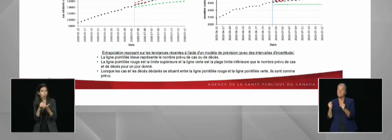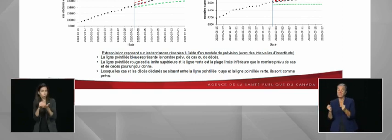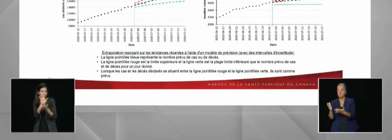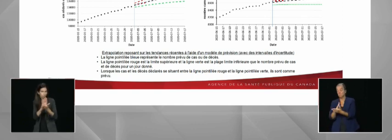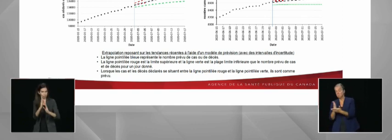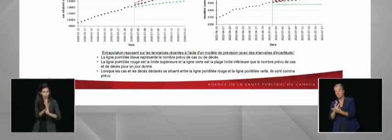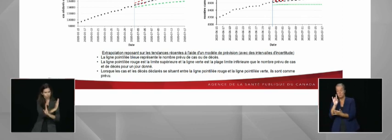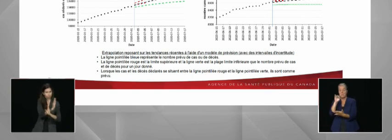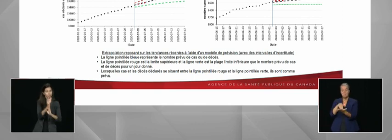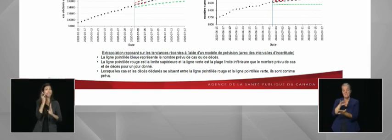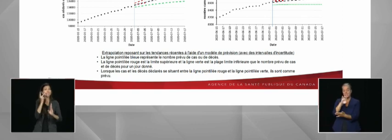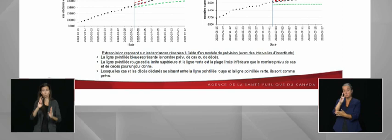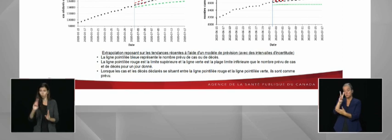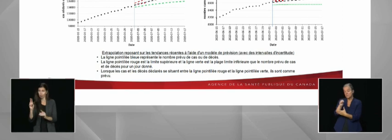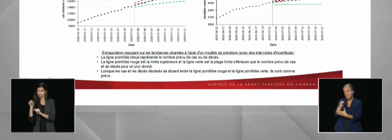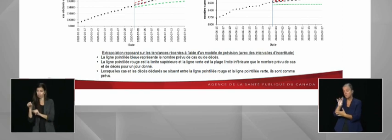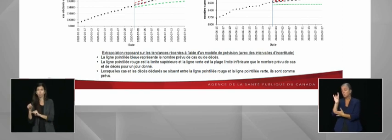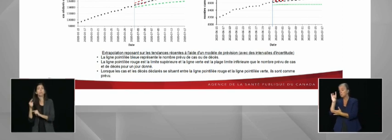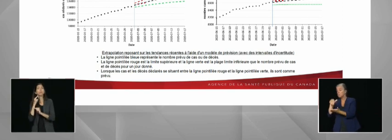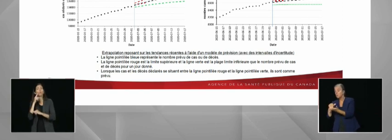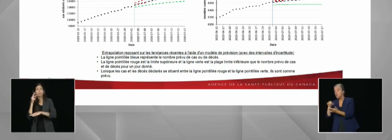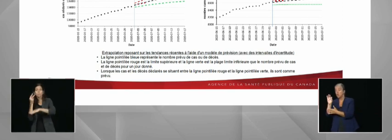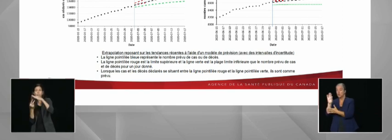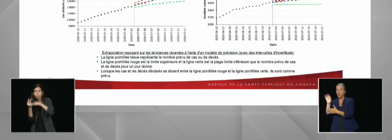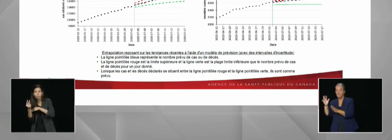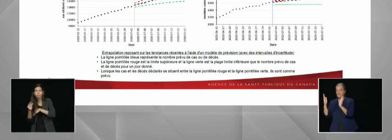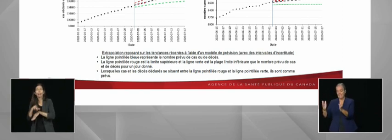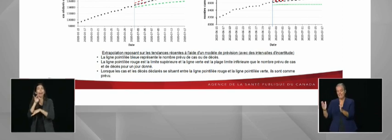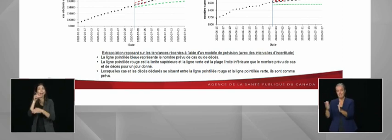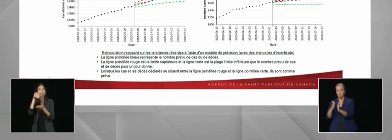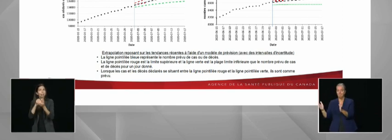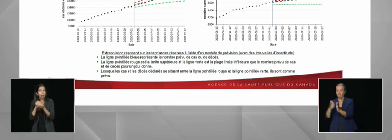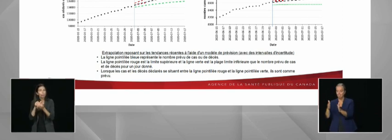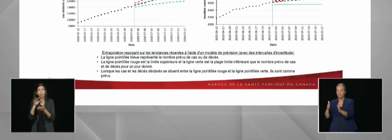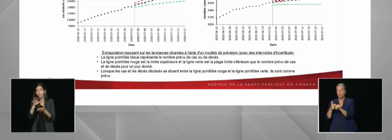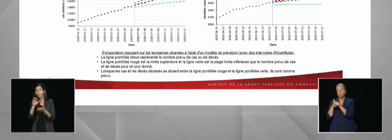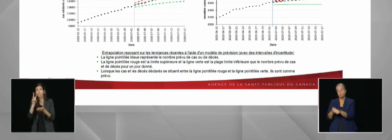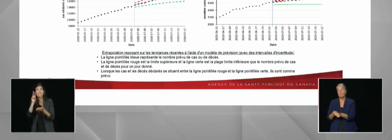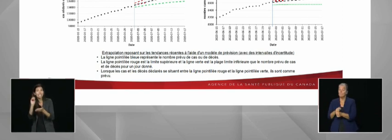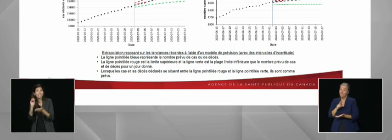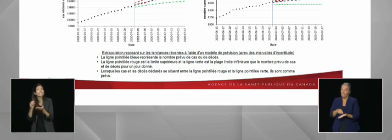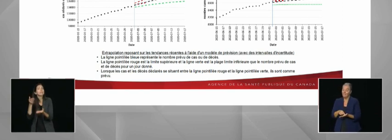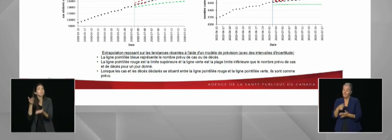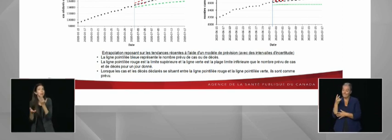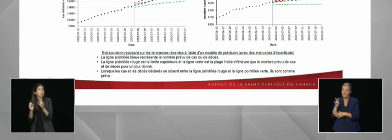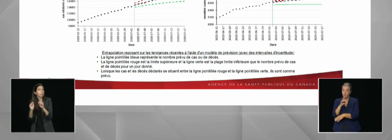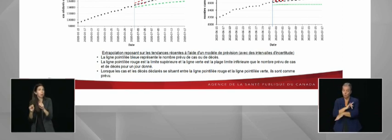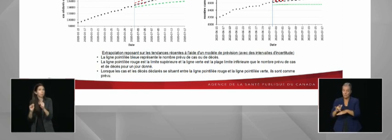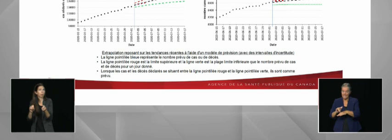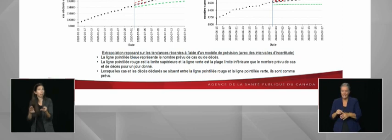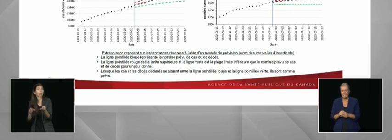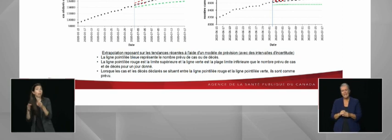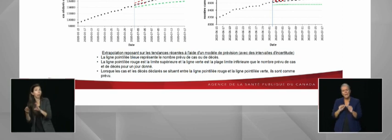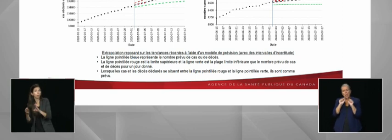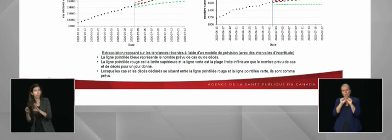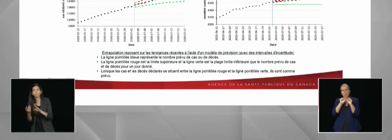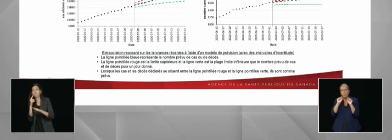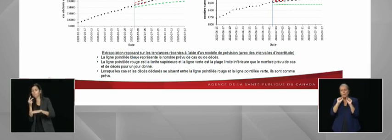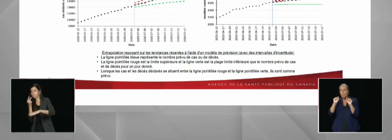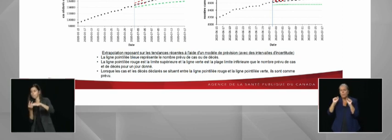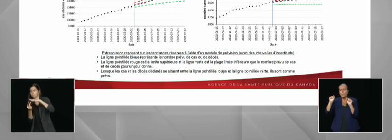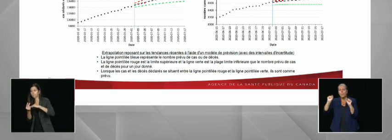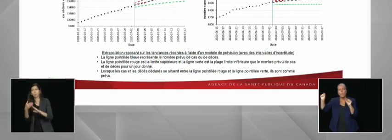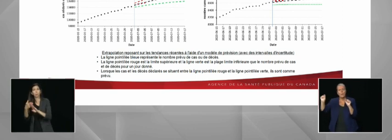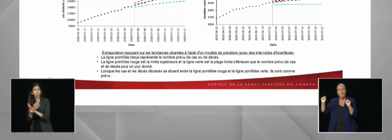900 en date du 17 juillet. Les lignes en pointillé montrent la trajectoire prévue avec la ligne